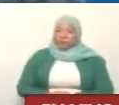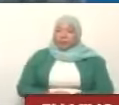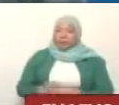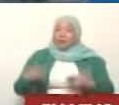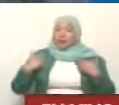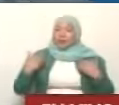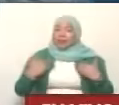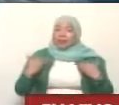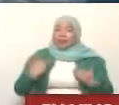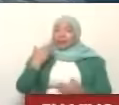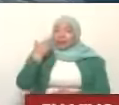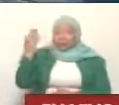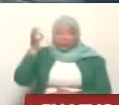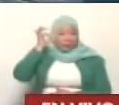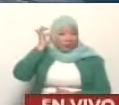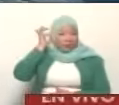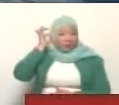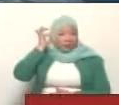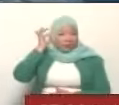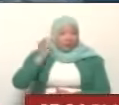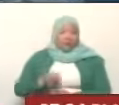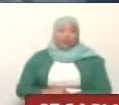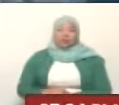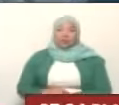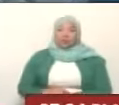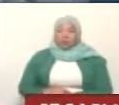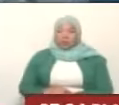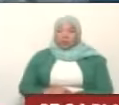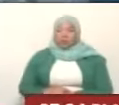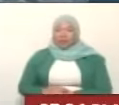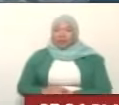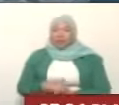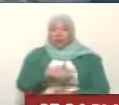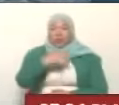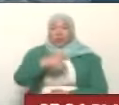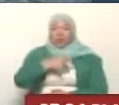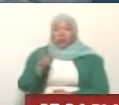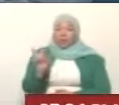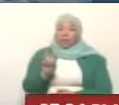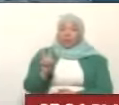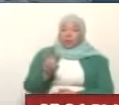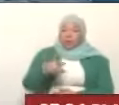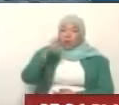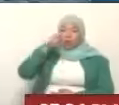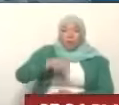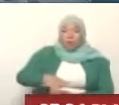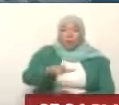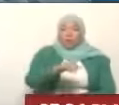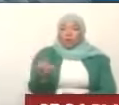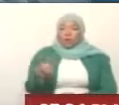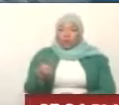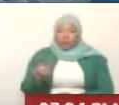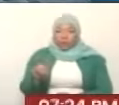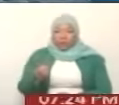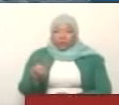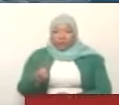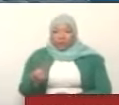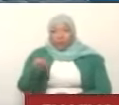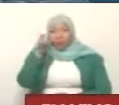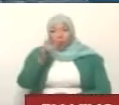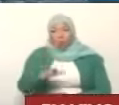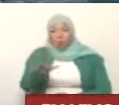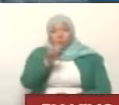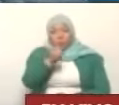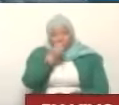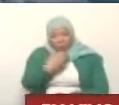我们一踏上这个委内瑞拉这片神奇的土地，就感受到委内瑞拉人民的淳朴、善良和自力更生奋斗精神。 Yo al pisar esta tierra he sentido el pueblo venezolano es un pueblo